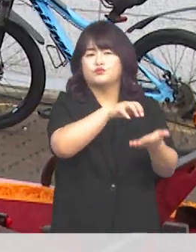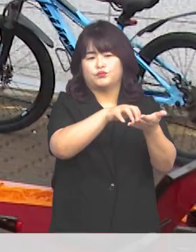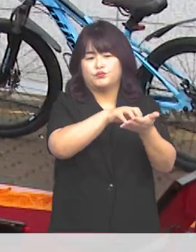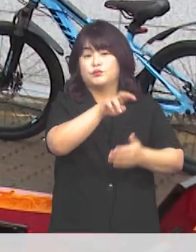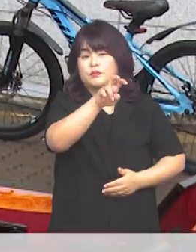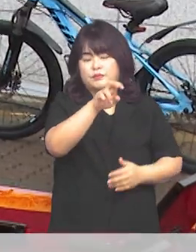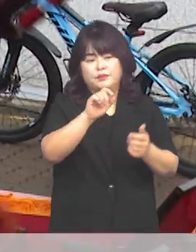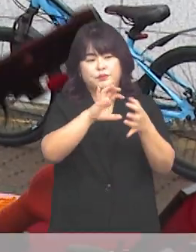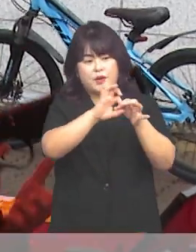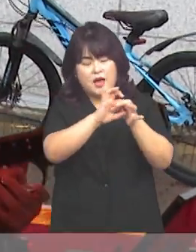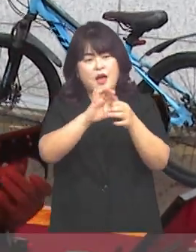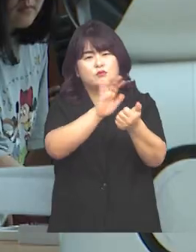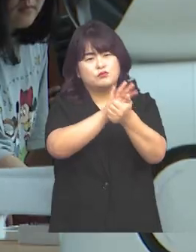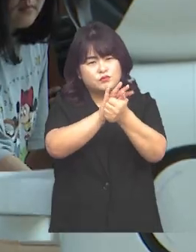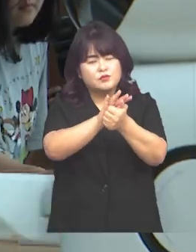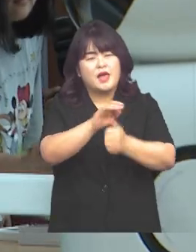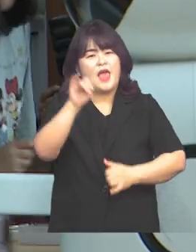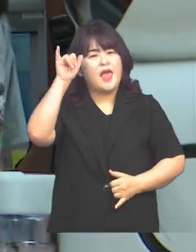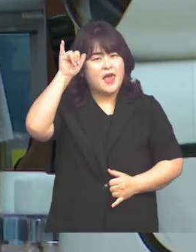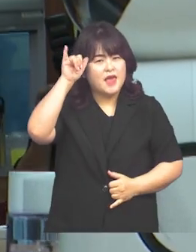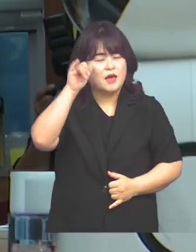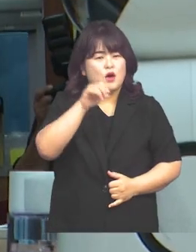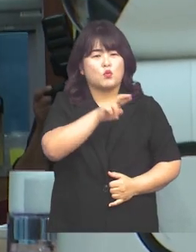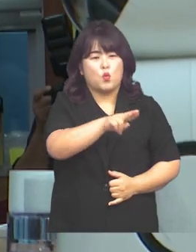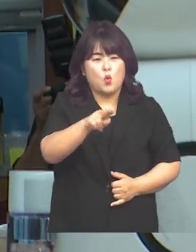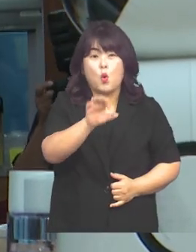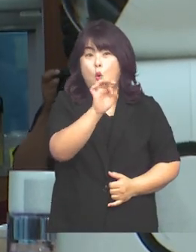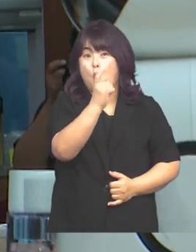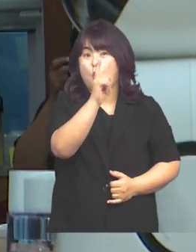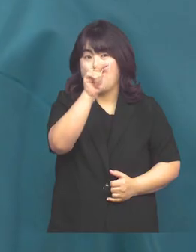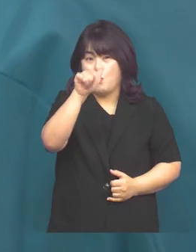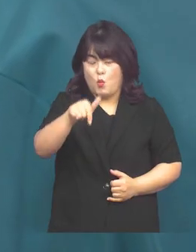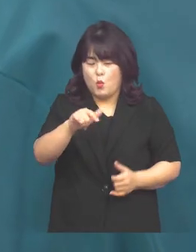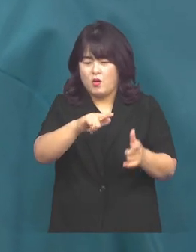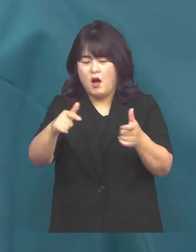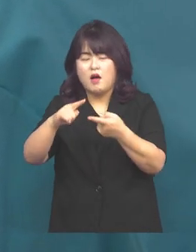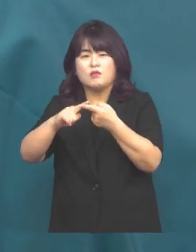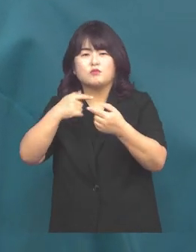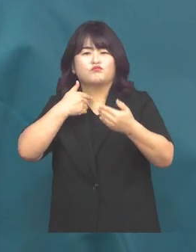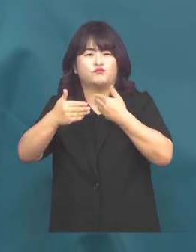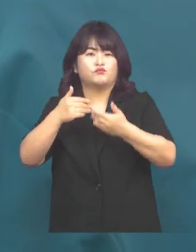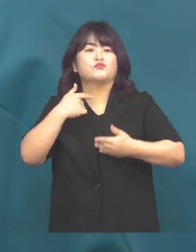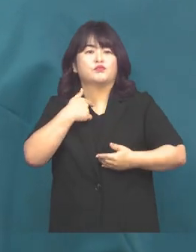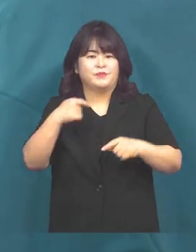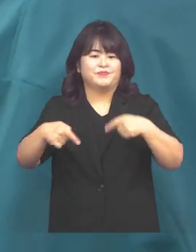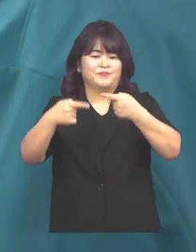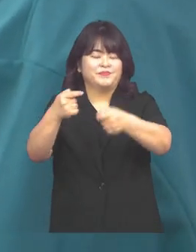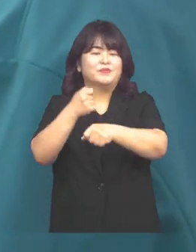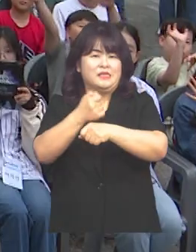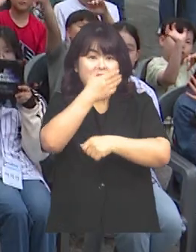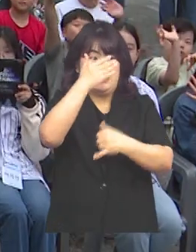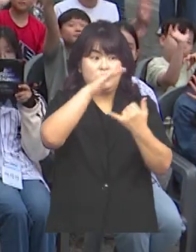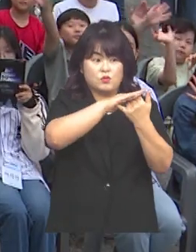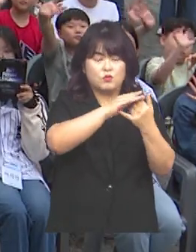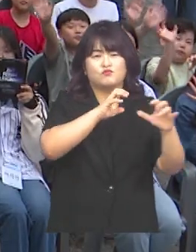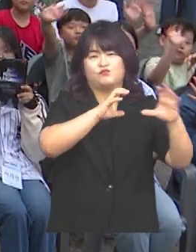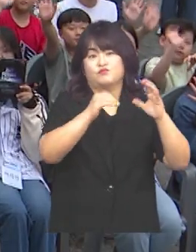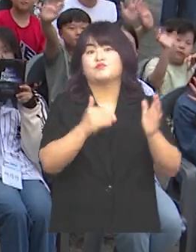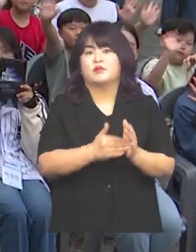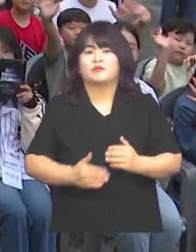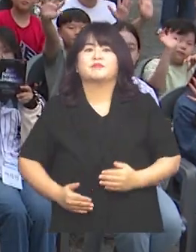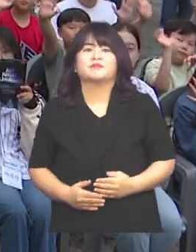둘러보며 관계자들을 격려하고 AI 오목, ICT 러닝 등 다양한 프로그램을 직접 체험하며 축제에 참석한